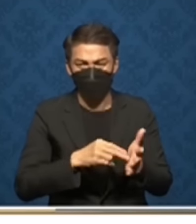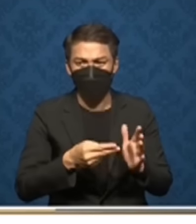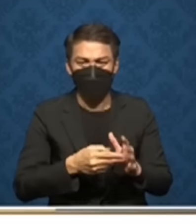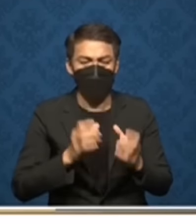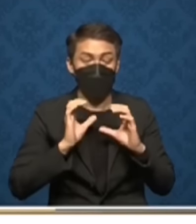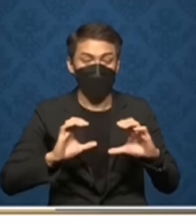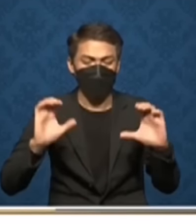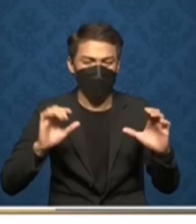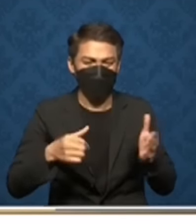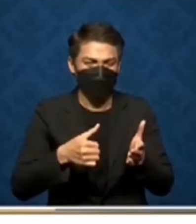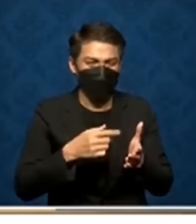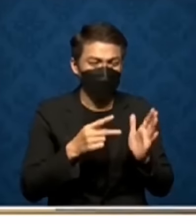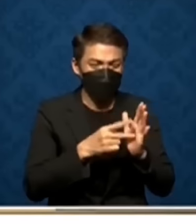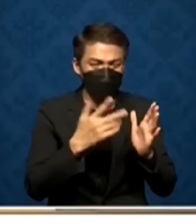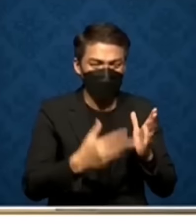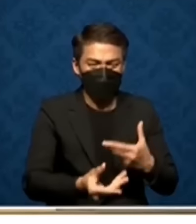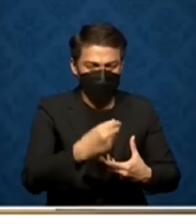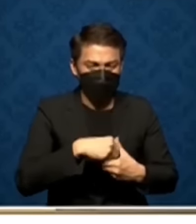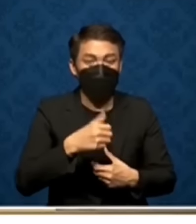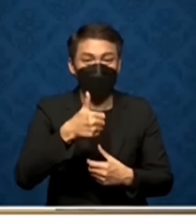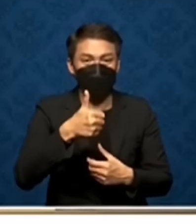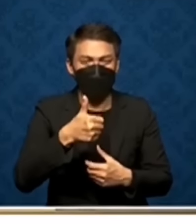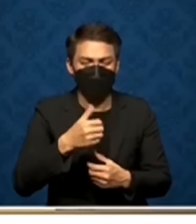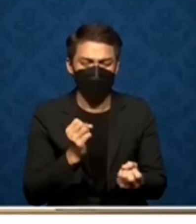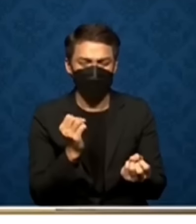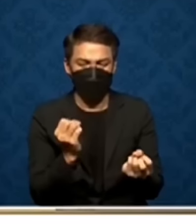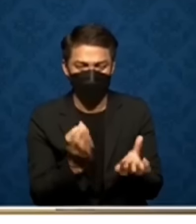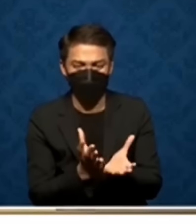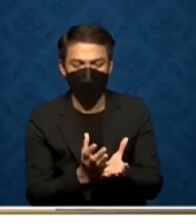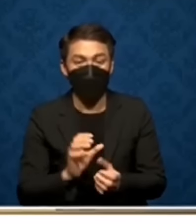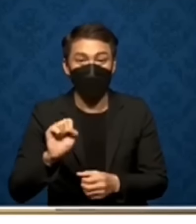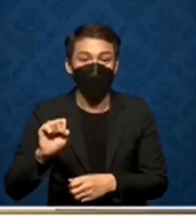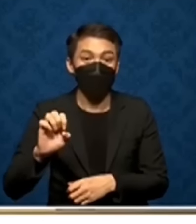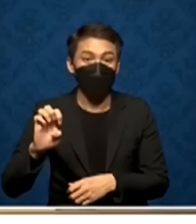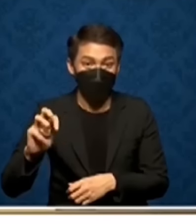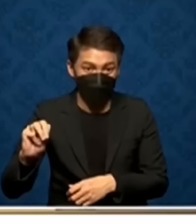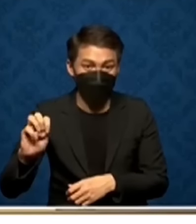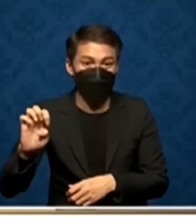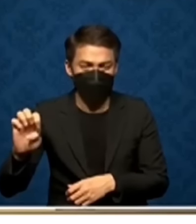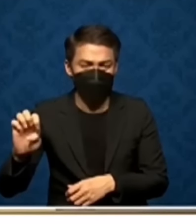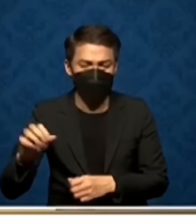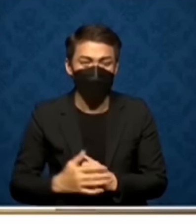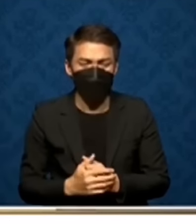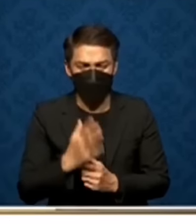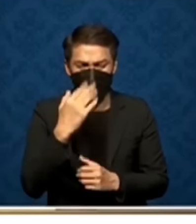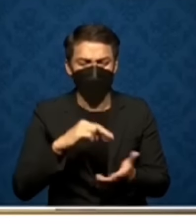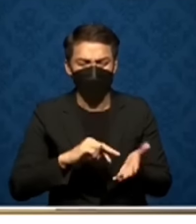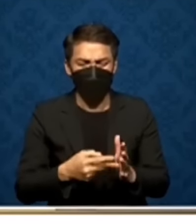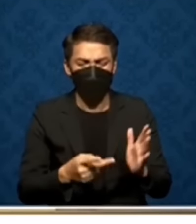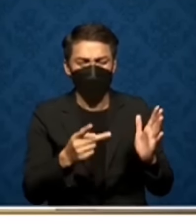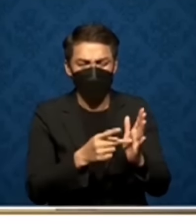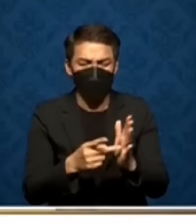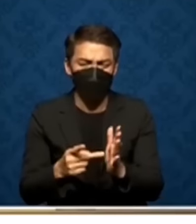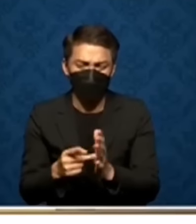าท่านก็ทำลาย SME นะแล้วก็ท่านก็กู้เป็นหลักนะถ้าไม่ได้หารายได้เป็นหลักลักษณะ